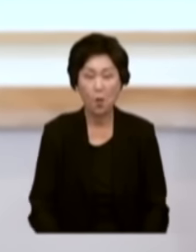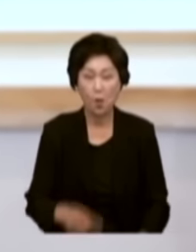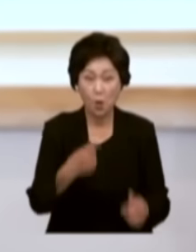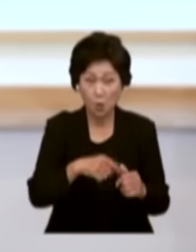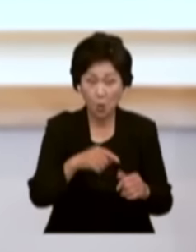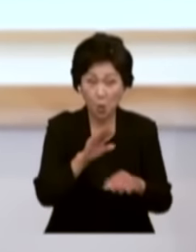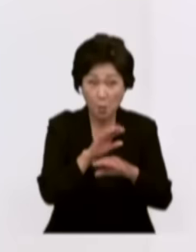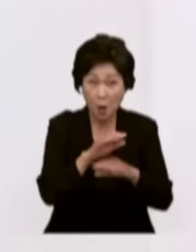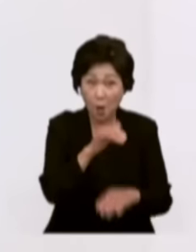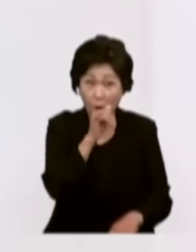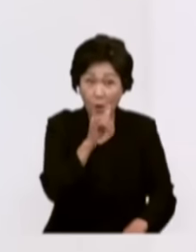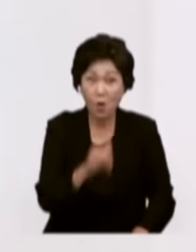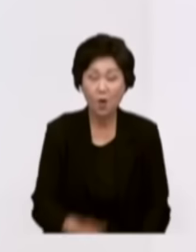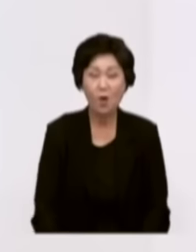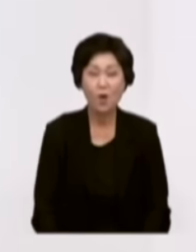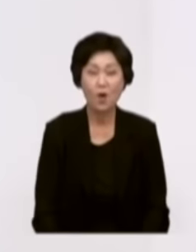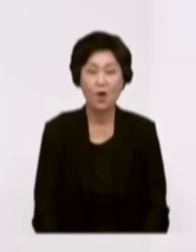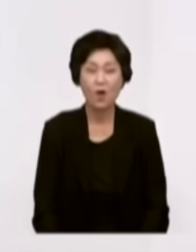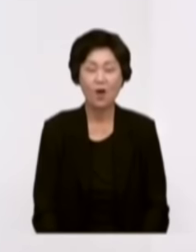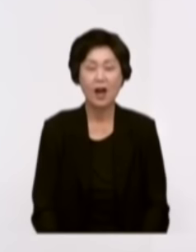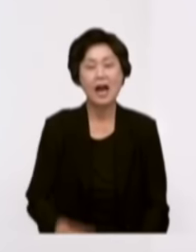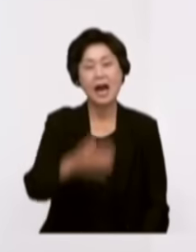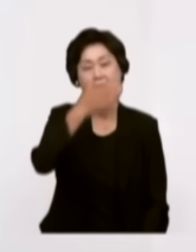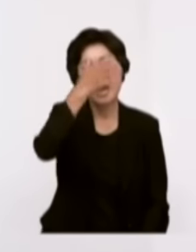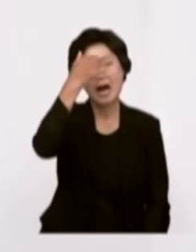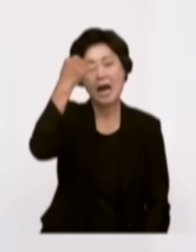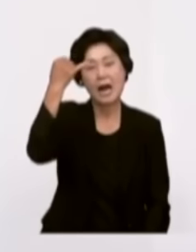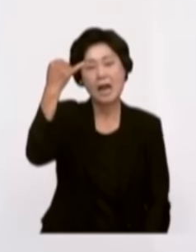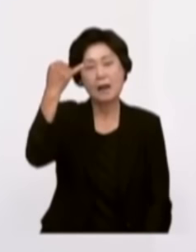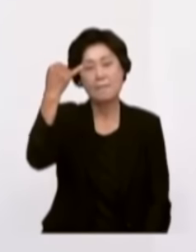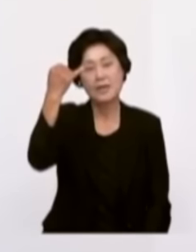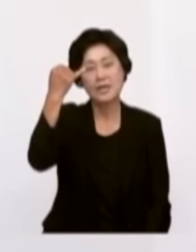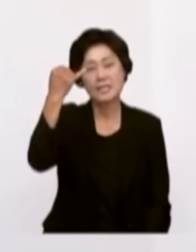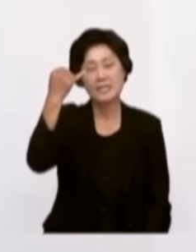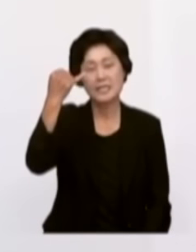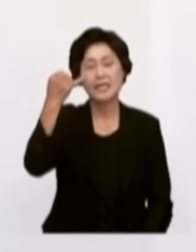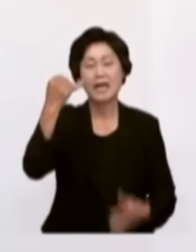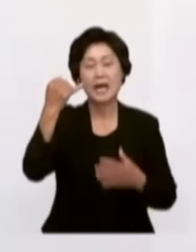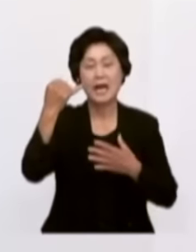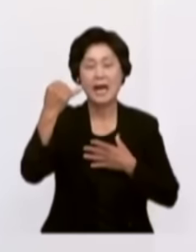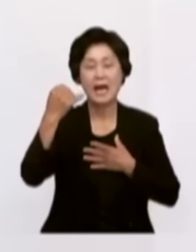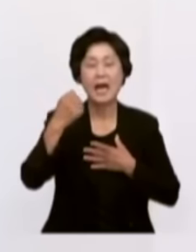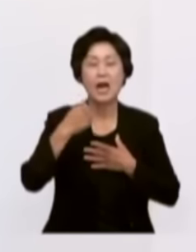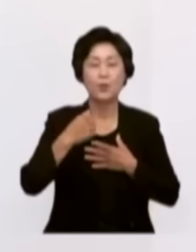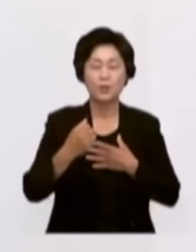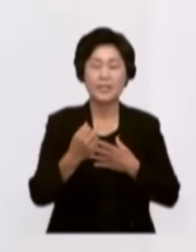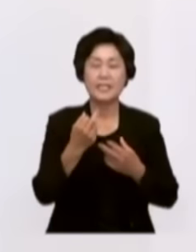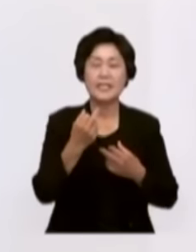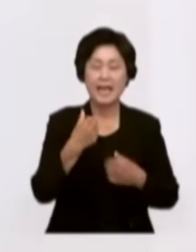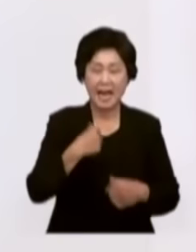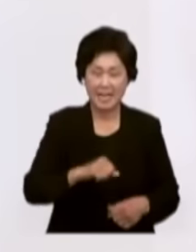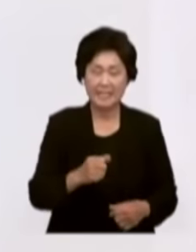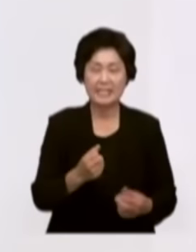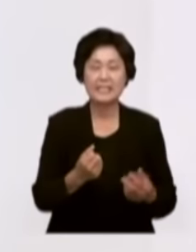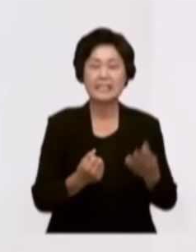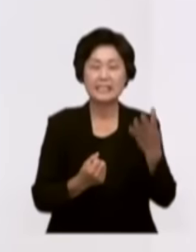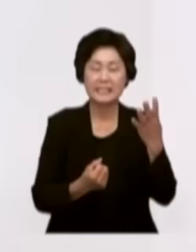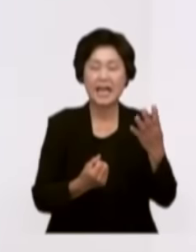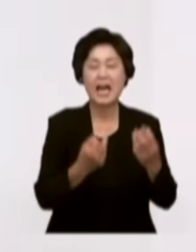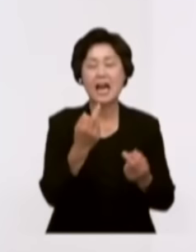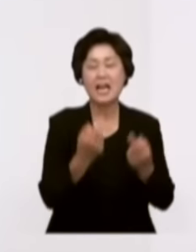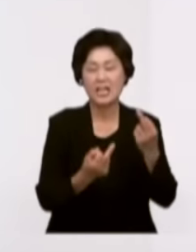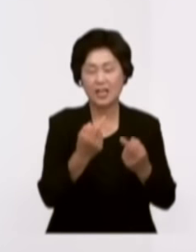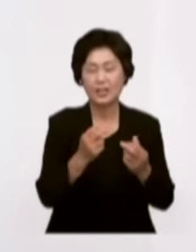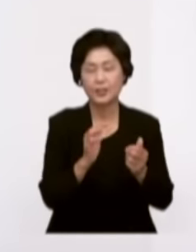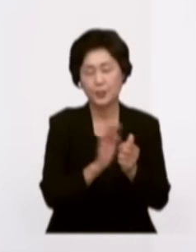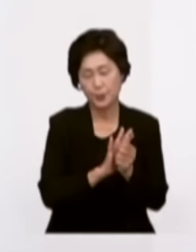어머어머, 그러셨어요? 아니, 그냥 할머니께서 이제 우리 아들 사형제를 다 돌보셨거든요. 네. 아버지 어머니가 일을 하시니까